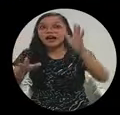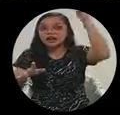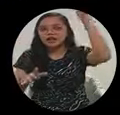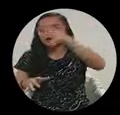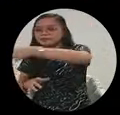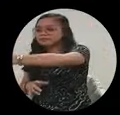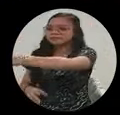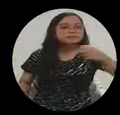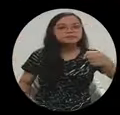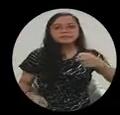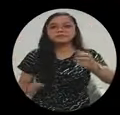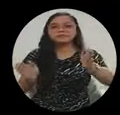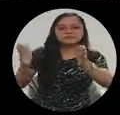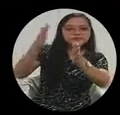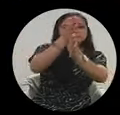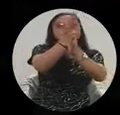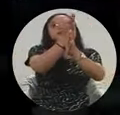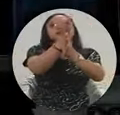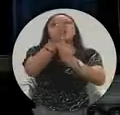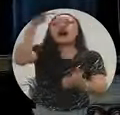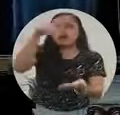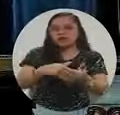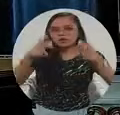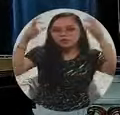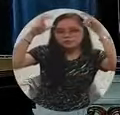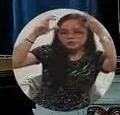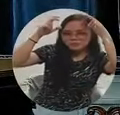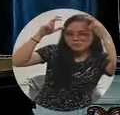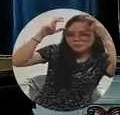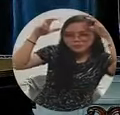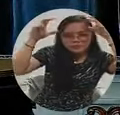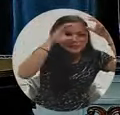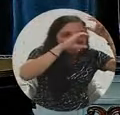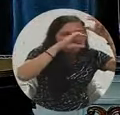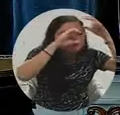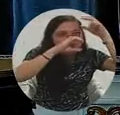May plano. Sa imong plano, sa kung sa lang.